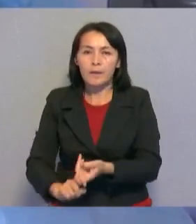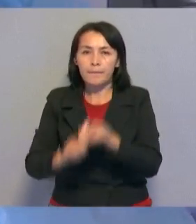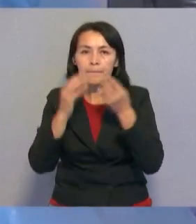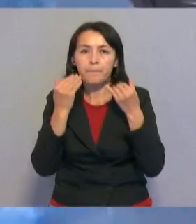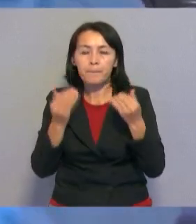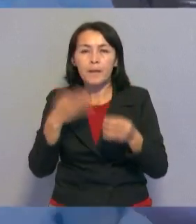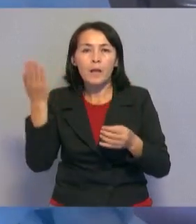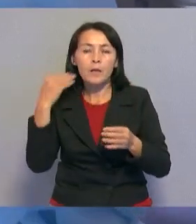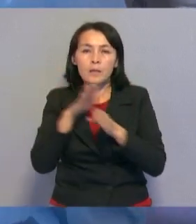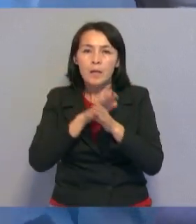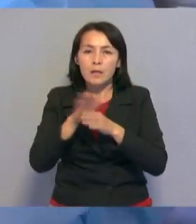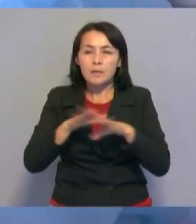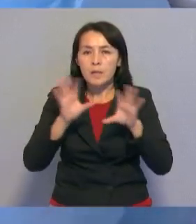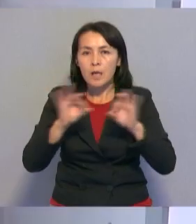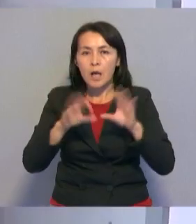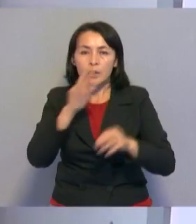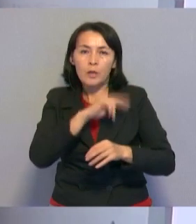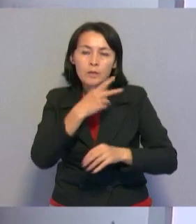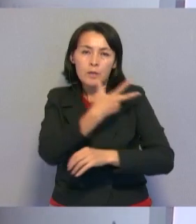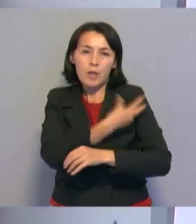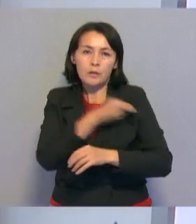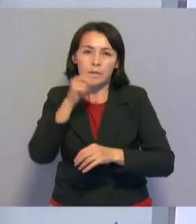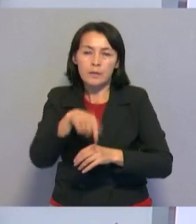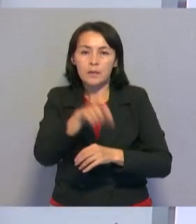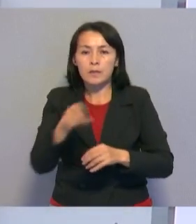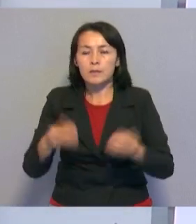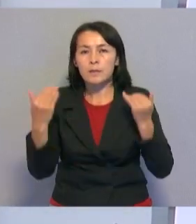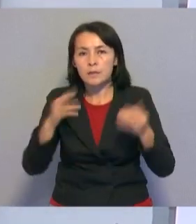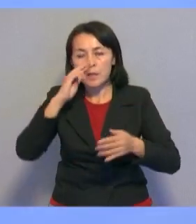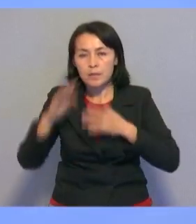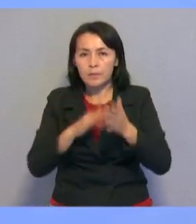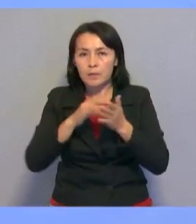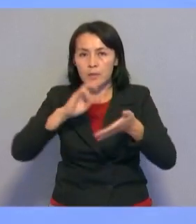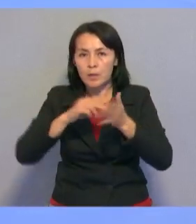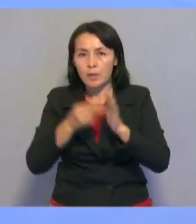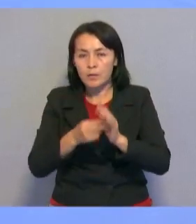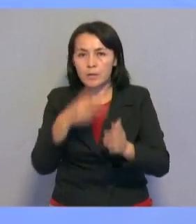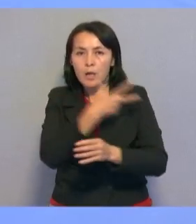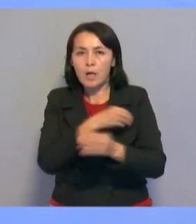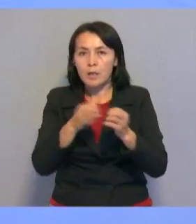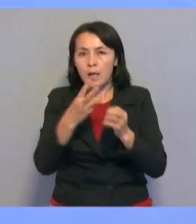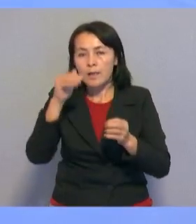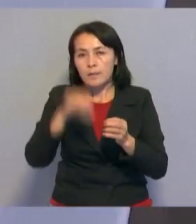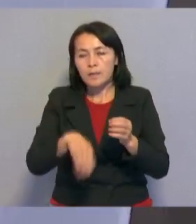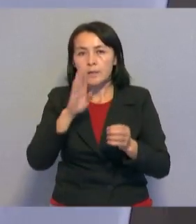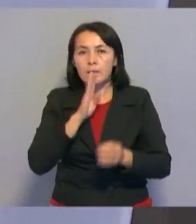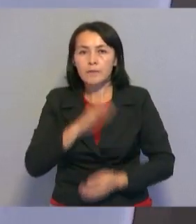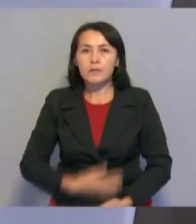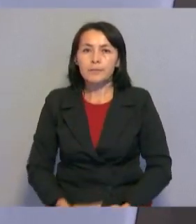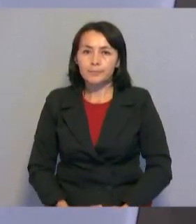человека ранее проводилась развития работа по вакцинации среди населения в третьем Мегаполисе планируется вакцинировать 133.000 девочек